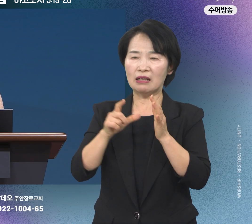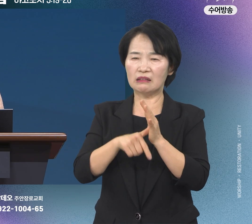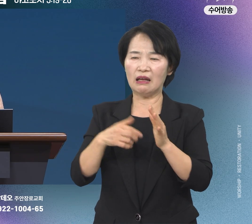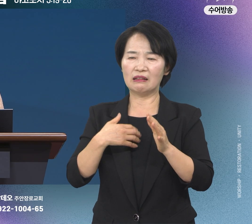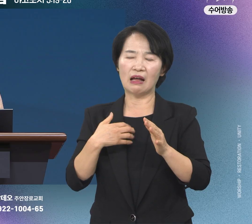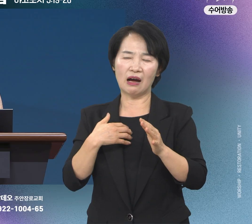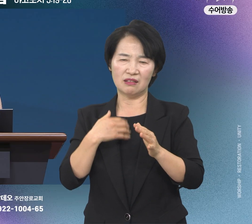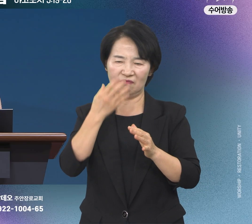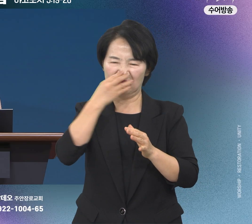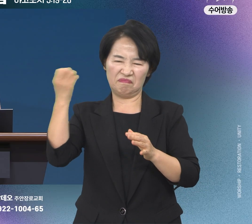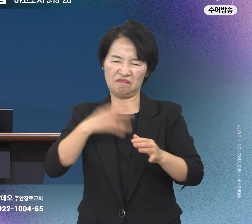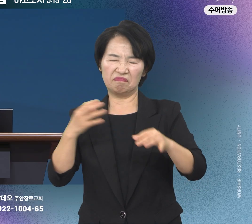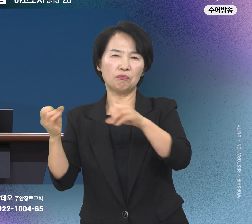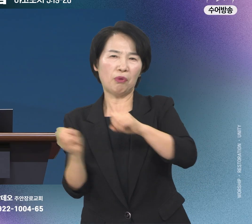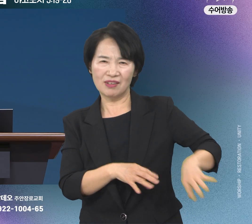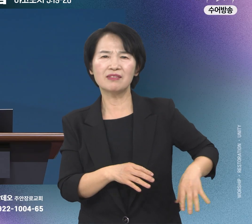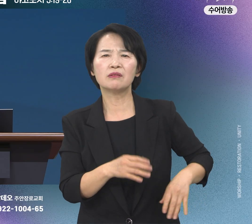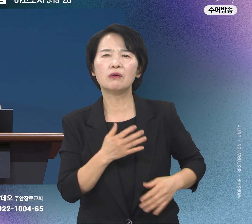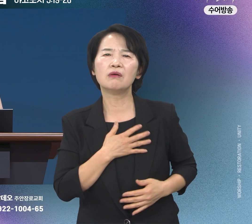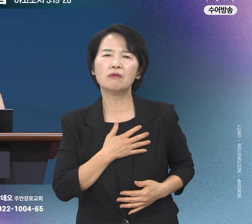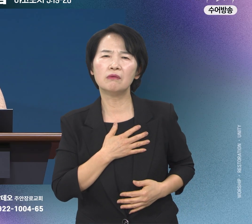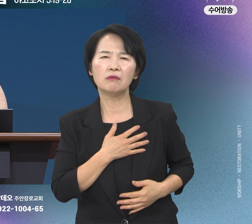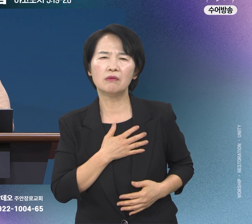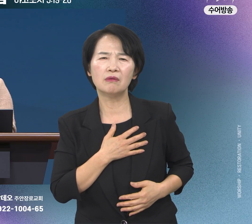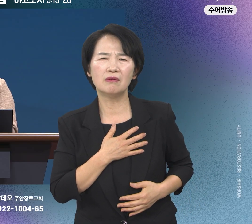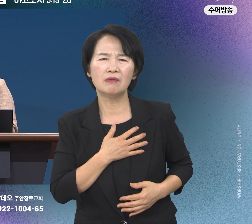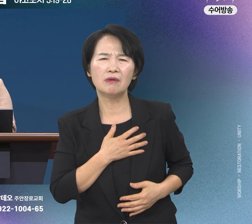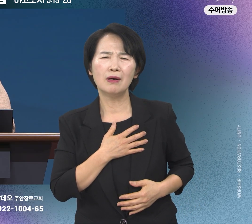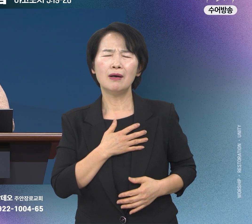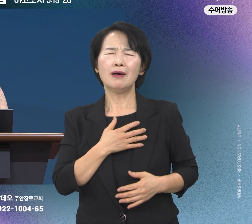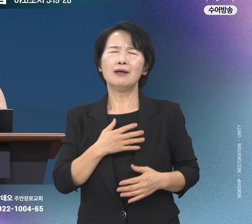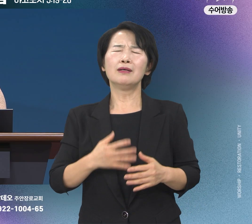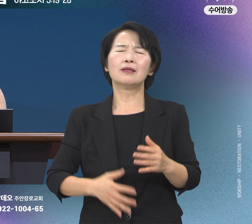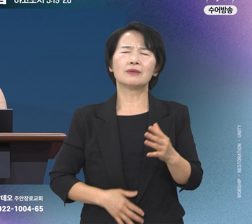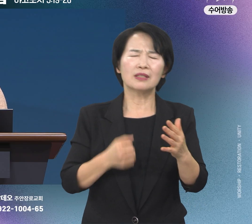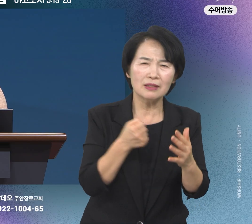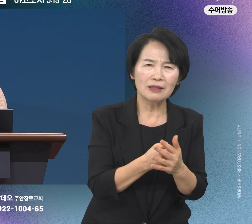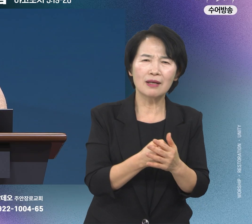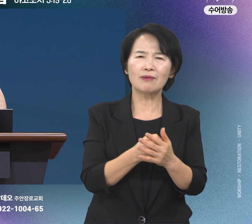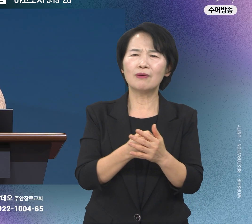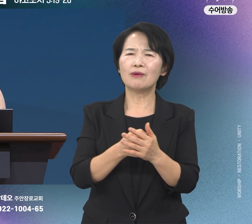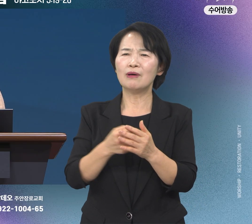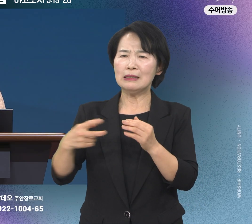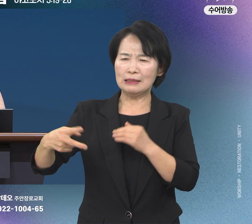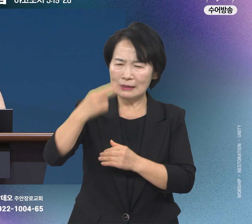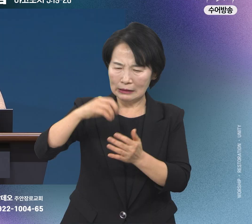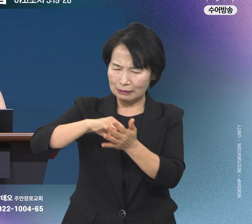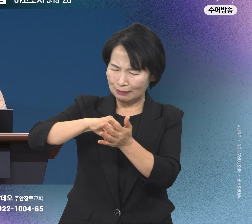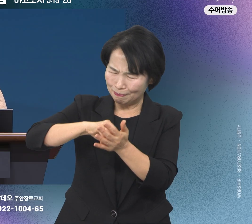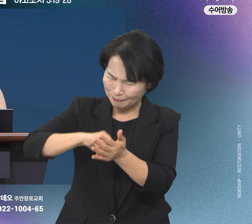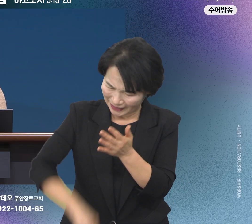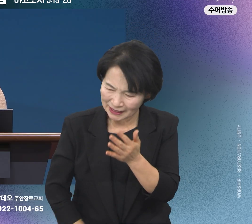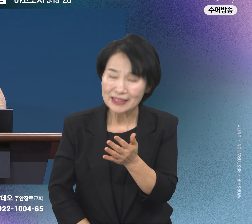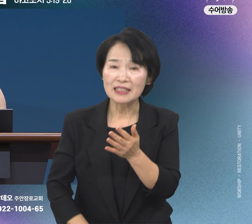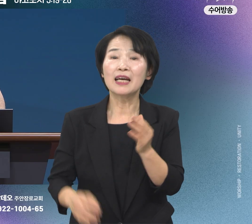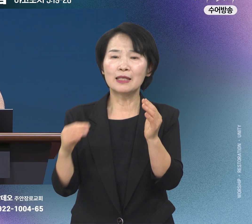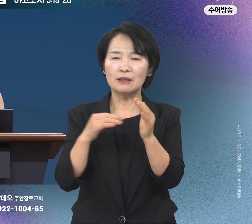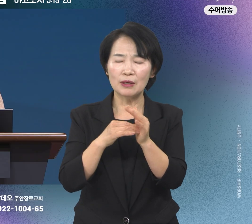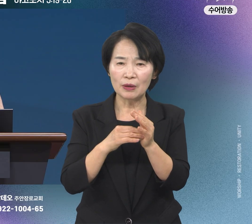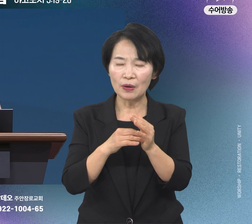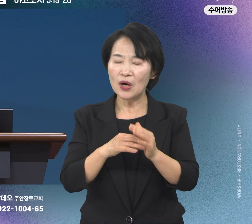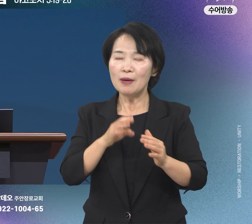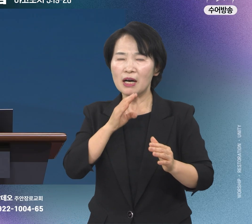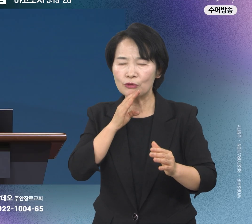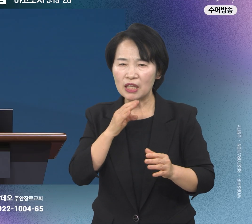이제 그것까지 행한 후 정말 많은 용기를 내서 신천지를 탈퇴했지만 이제 하나님은